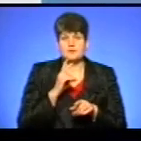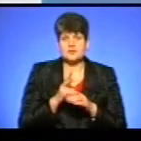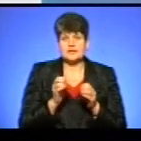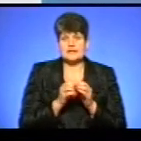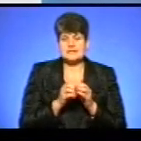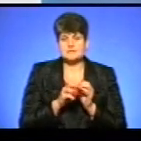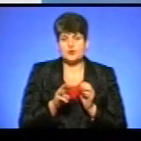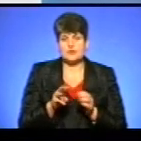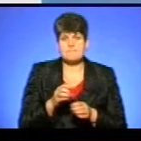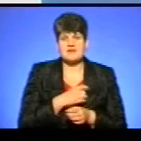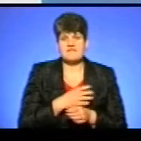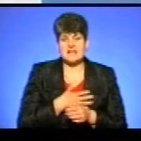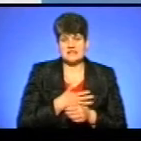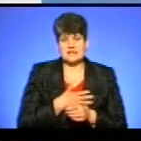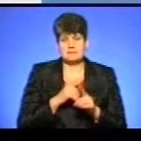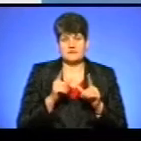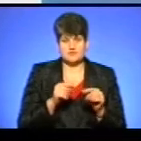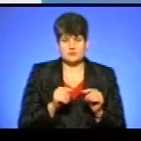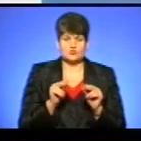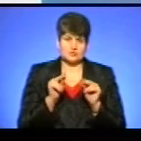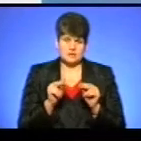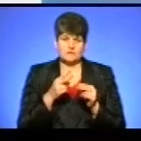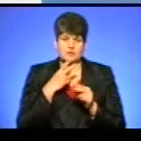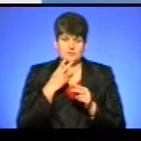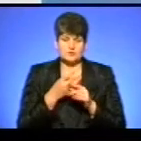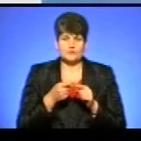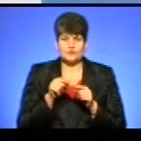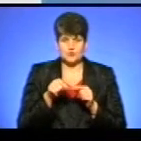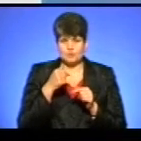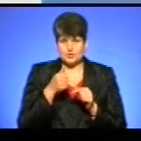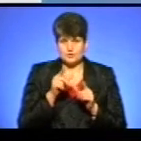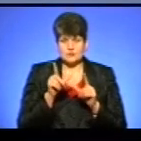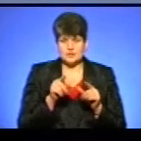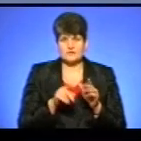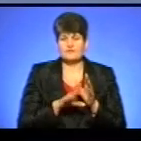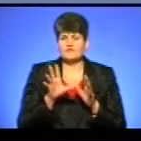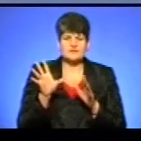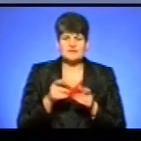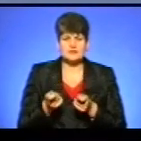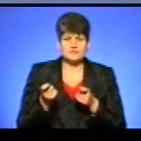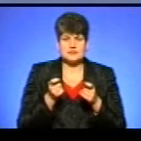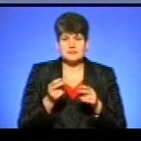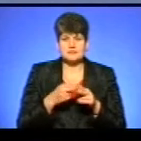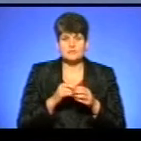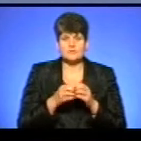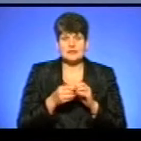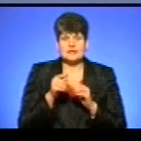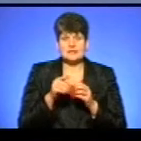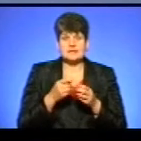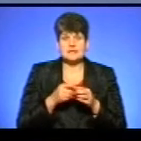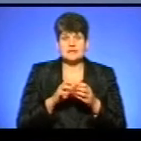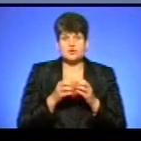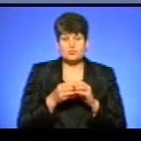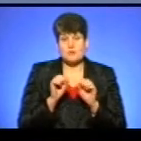для приватних перевізників. Хоча об'єктивно ми бачимо, що оскільки в цьому році почали возити всіх пільговиків без обмежень, їхня ця сума може